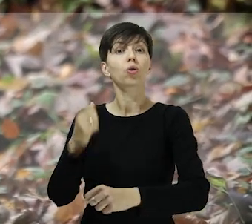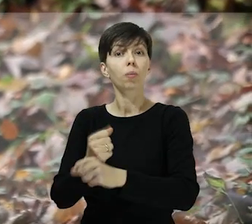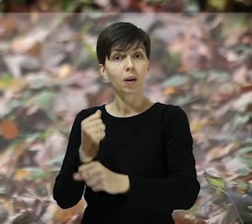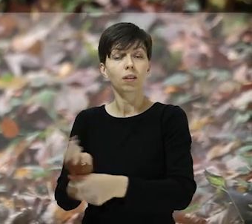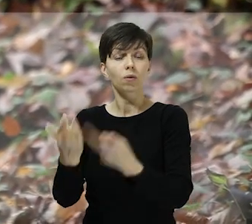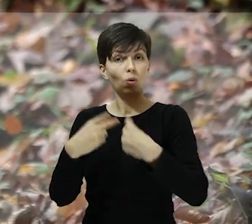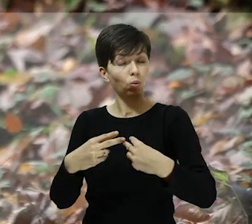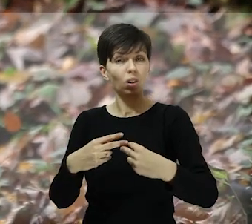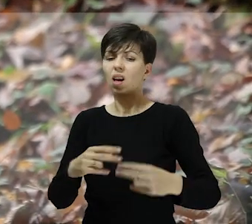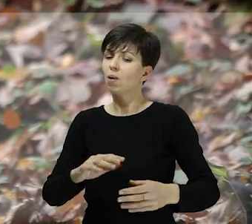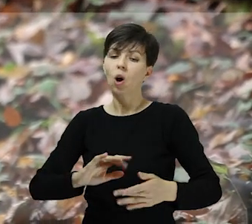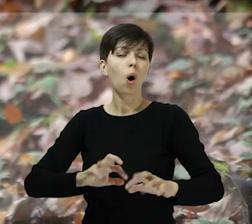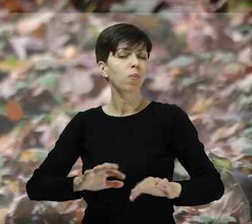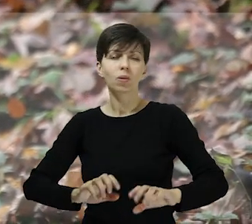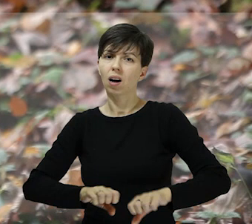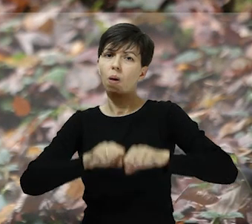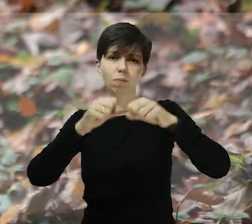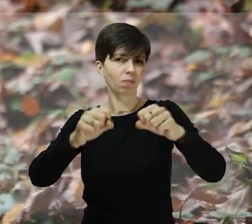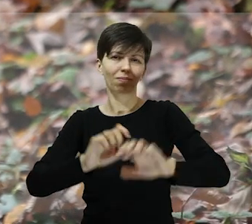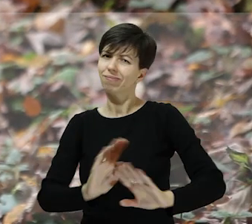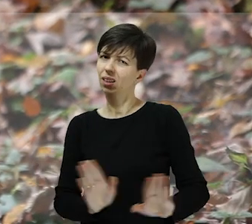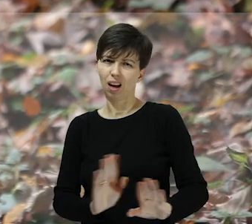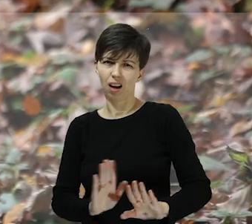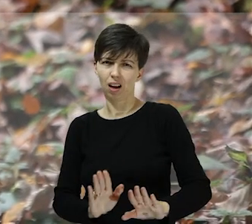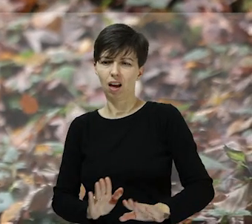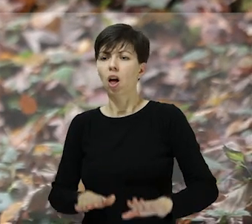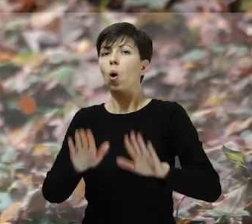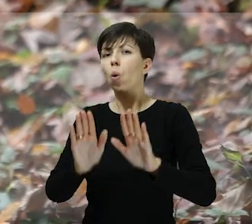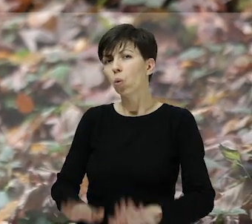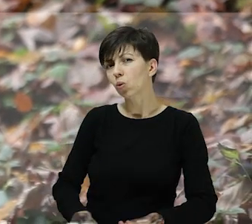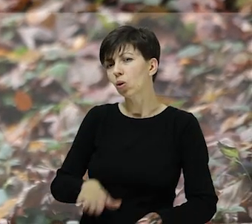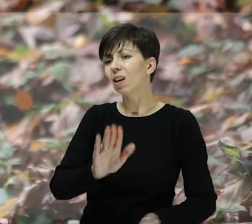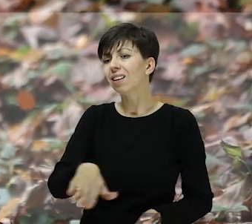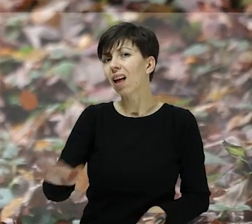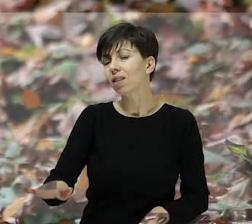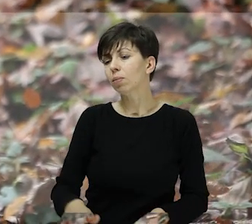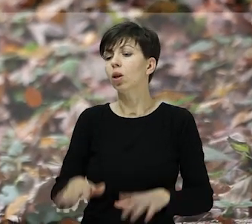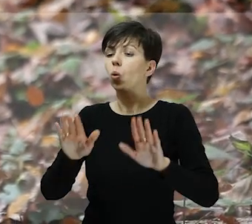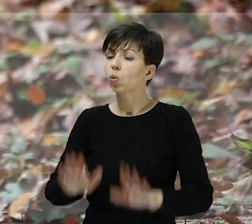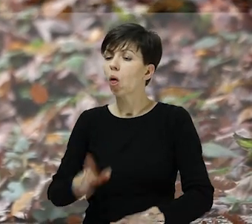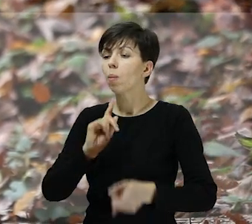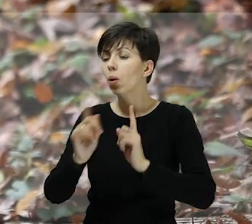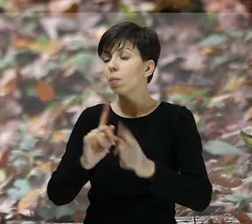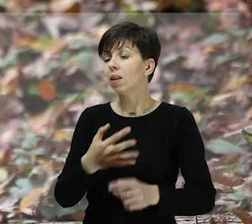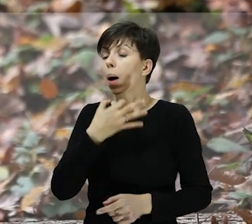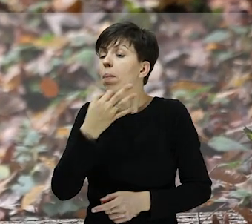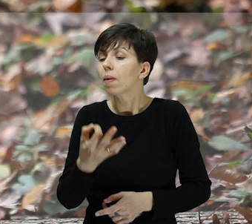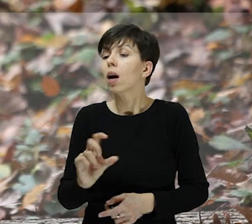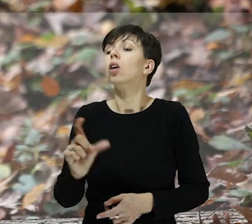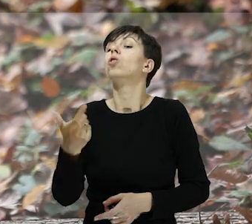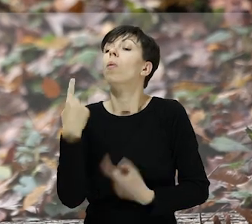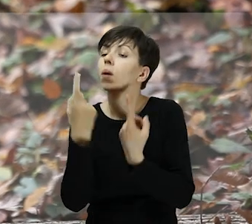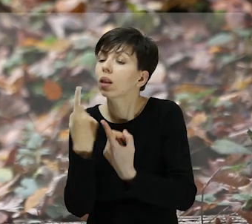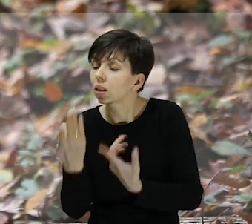już komputera, nie otwiera już dokumentów. Daj czas dzieciom. Usiądź i porozmawiaj ze swoimi dziećmi